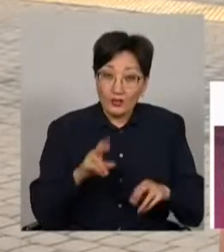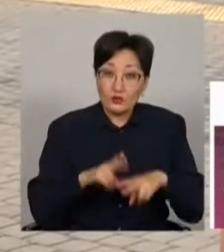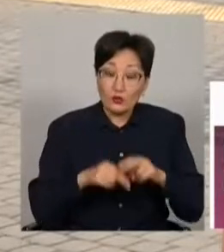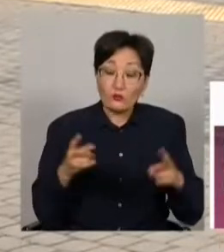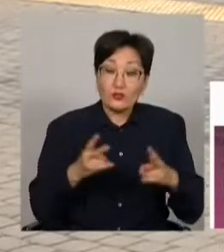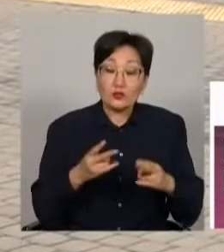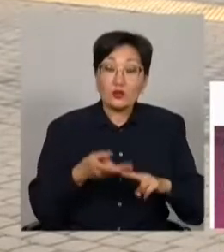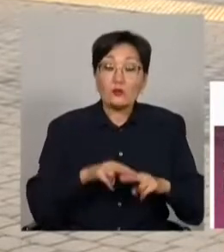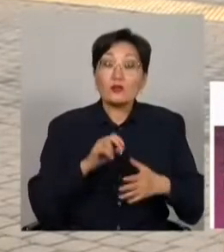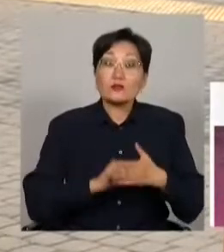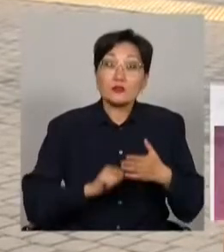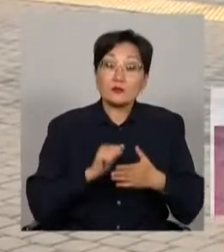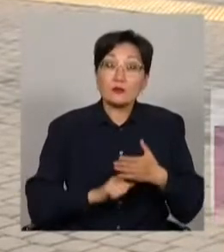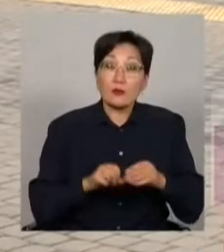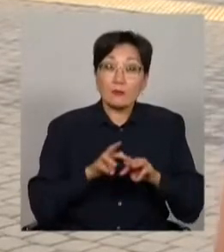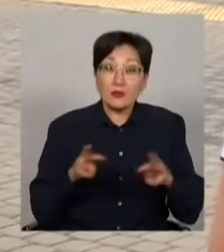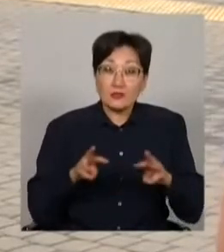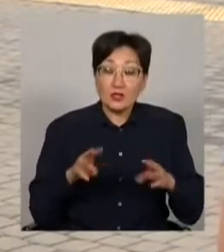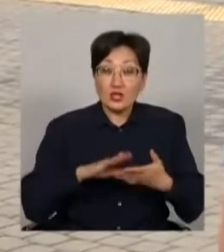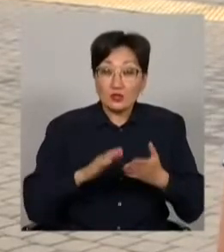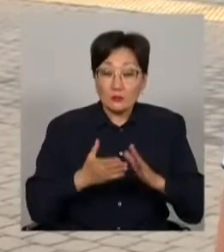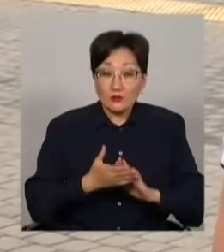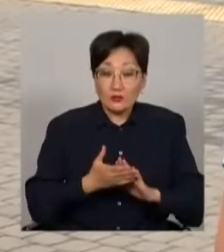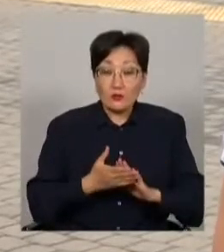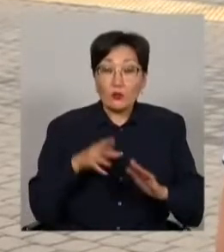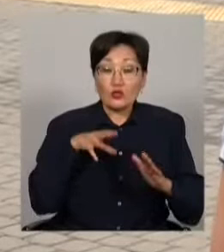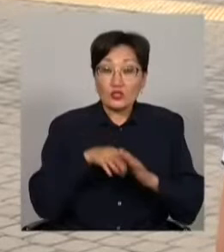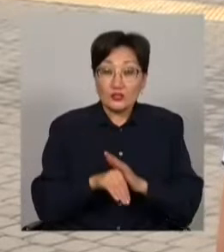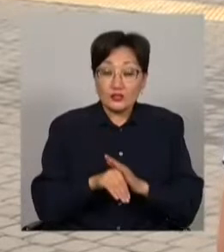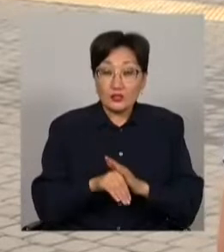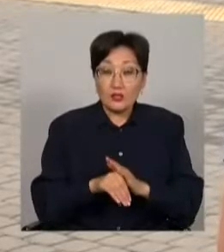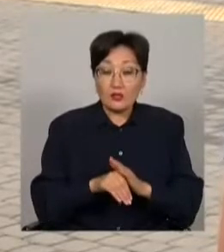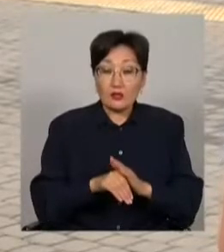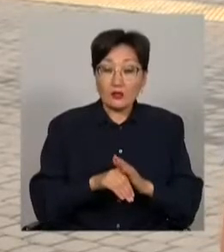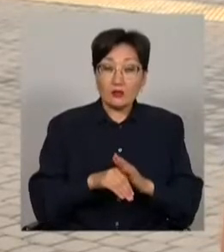себептен министрлікпен келісімшарттар жаңа оның ішінде